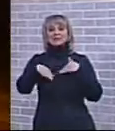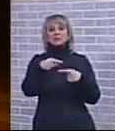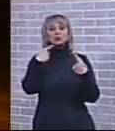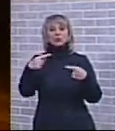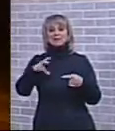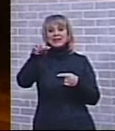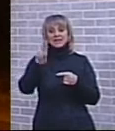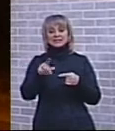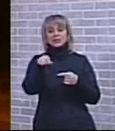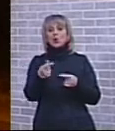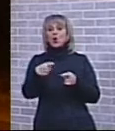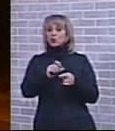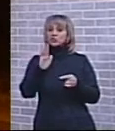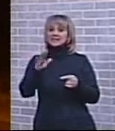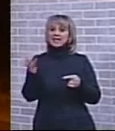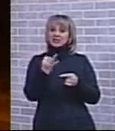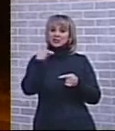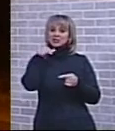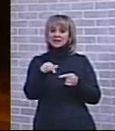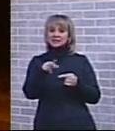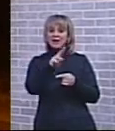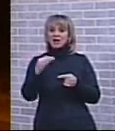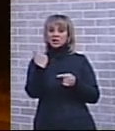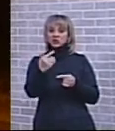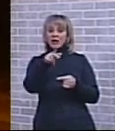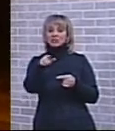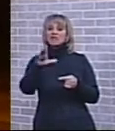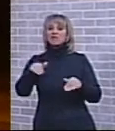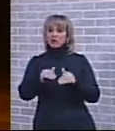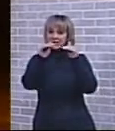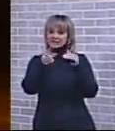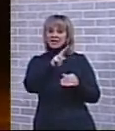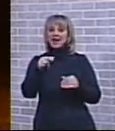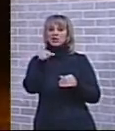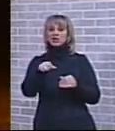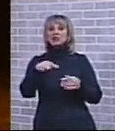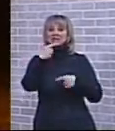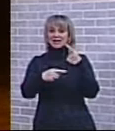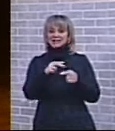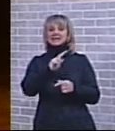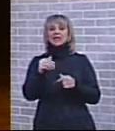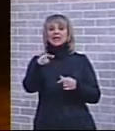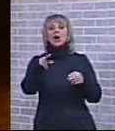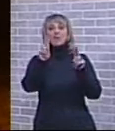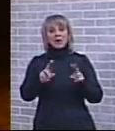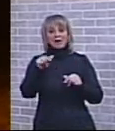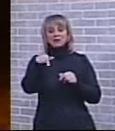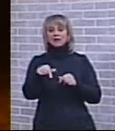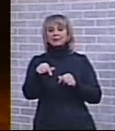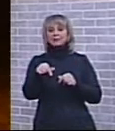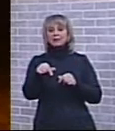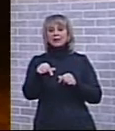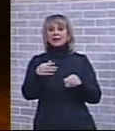другими нациями. Очень стало интересно, как же, ну, как они выросли, какие у них традиции, какие у них правила.